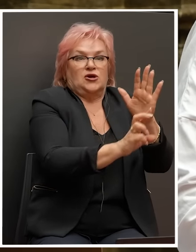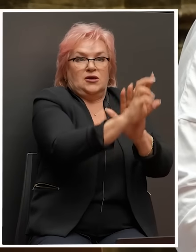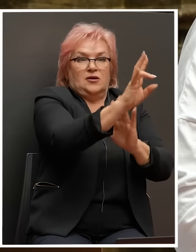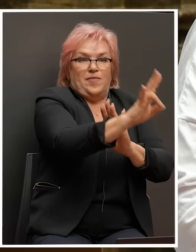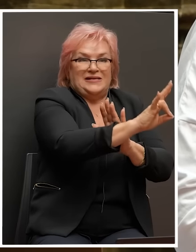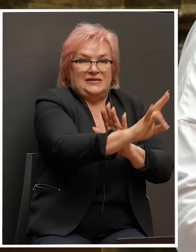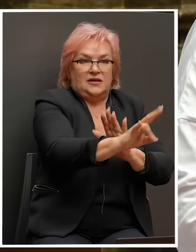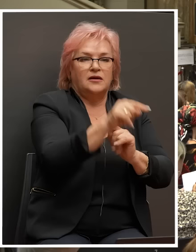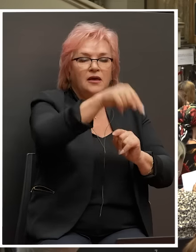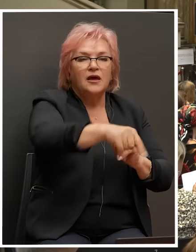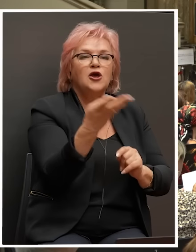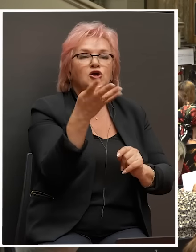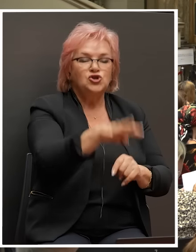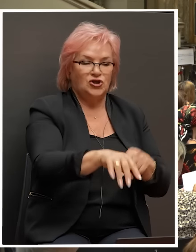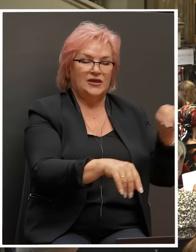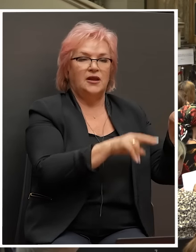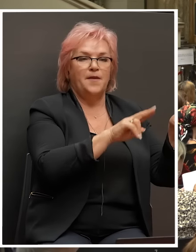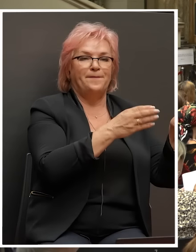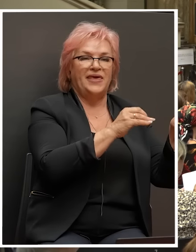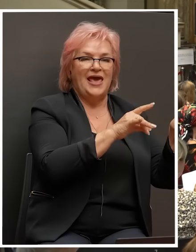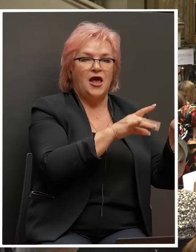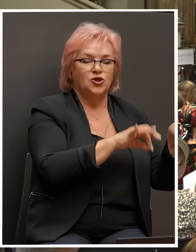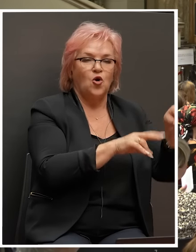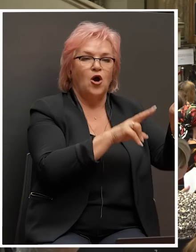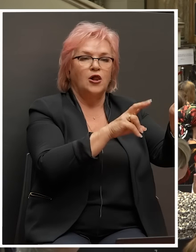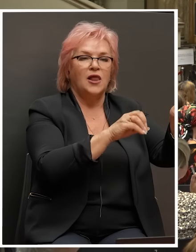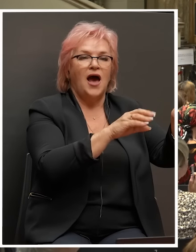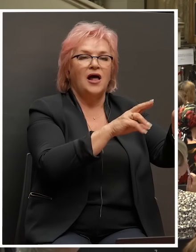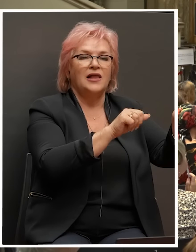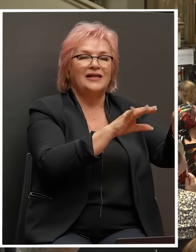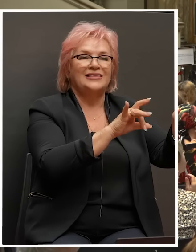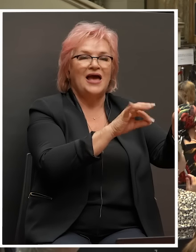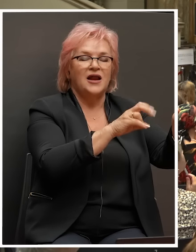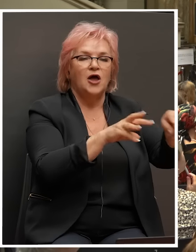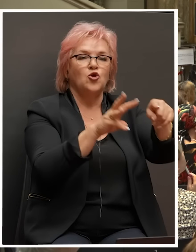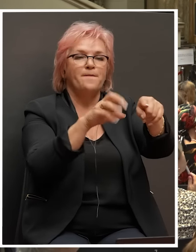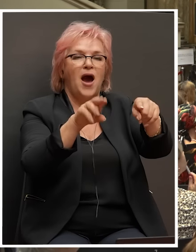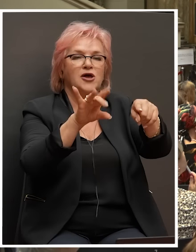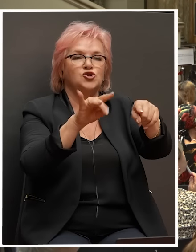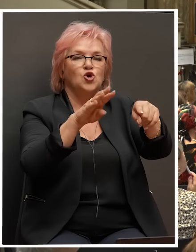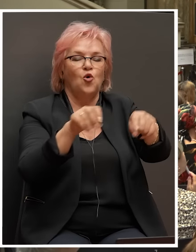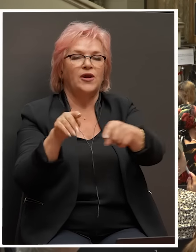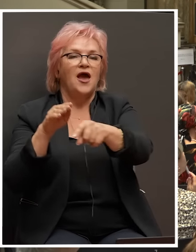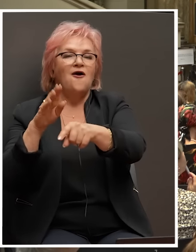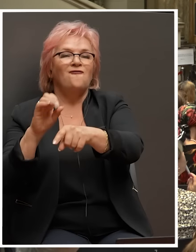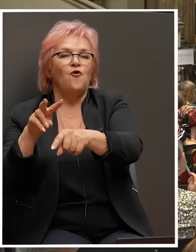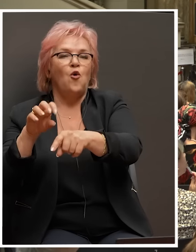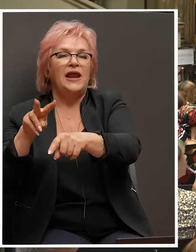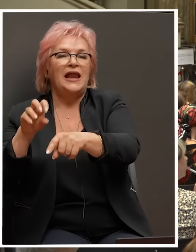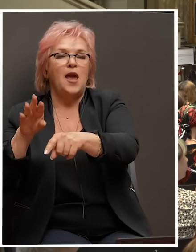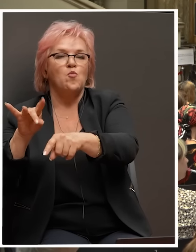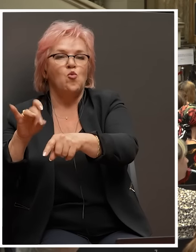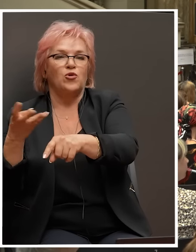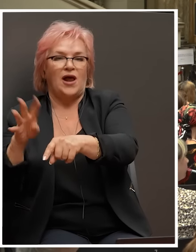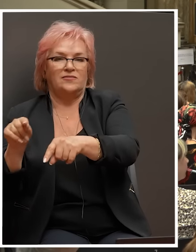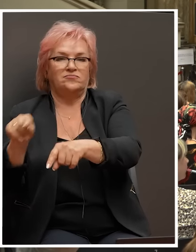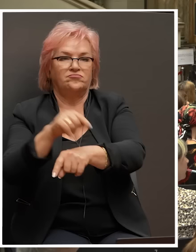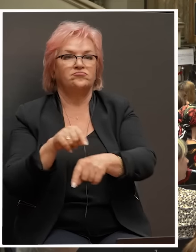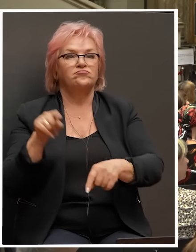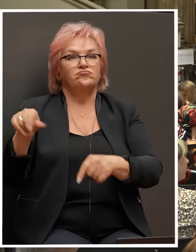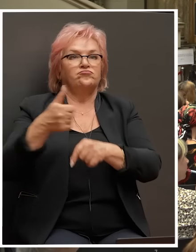базилики. В Риме их 4. Сан-Пьетро, Сан-Джованни-Латерано, Санта-Мария-Маджоре, Сан-Пьетро. Пауло Фоли Лемура. Настоятелями